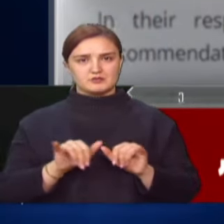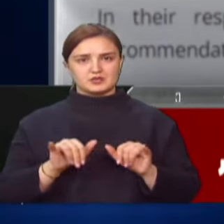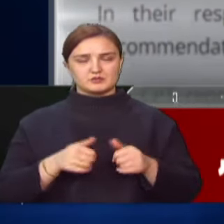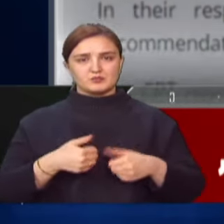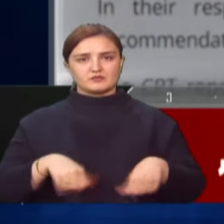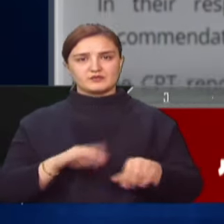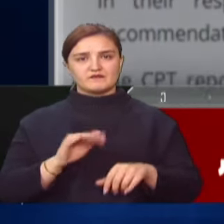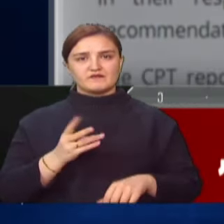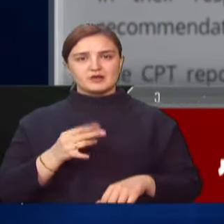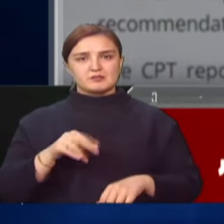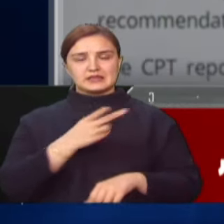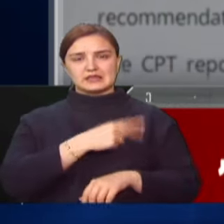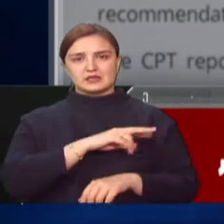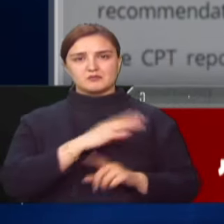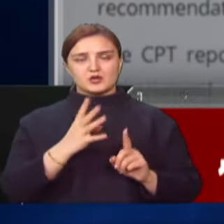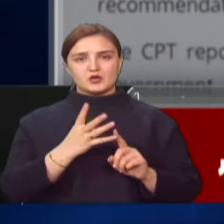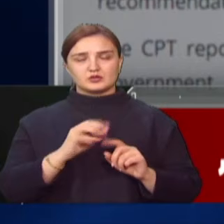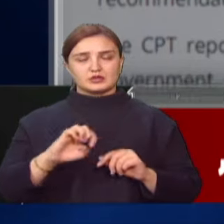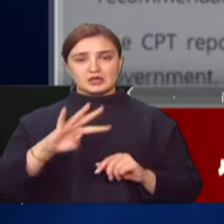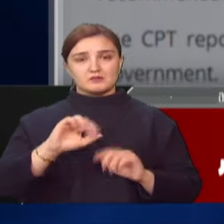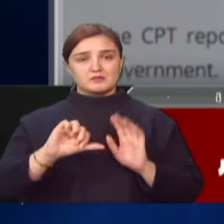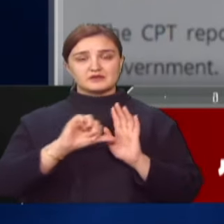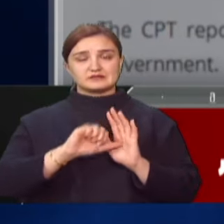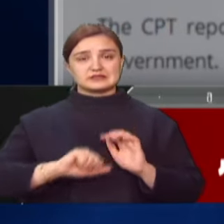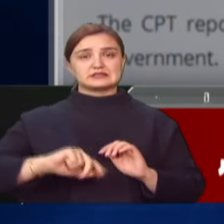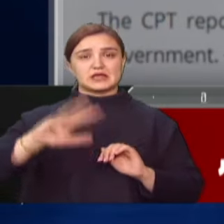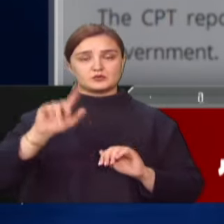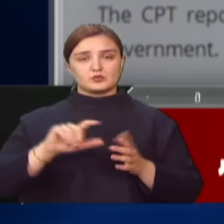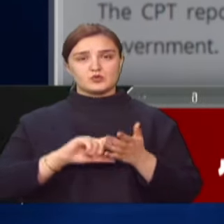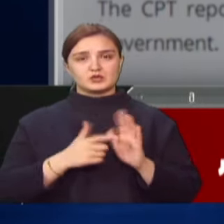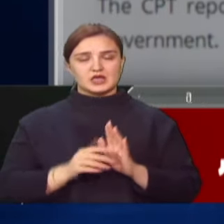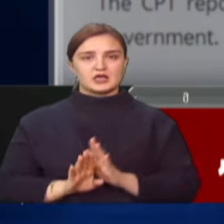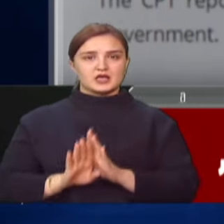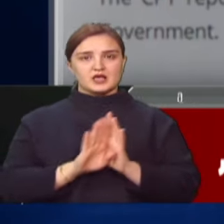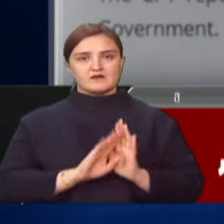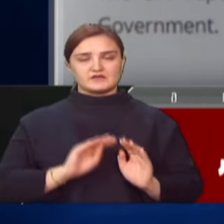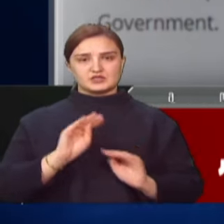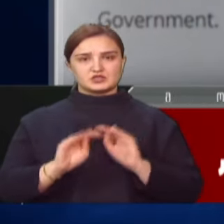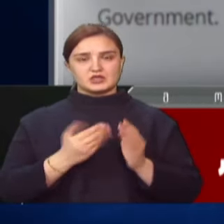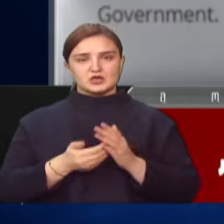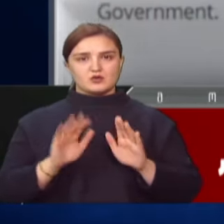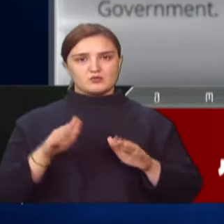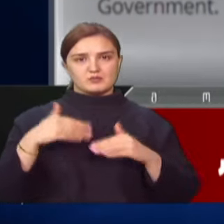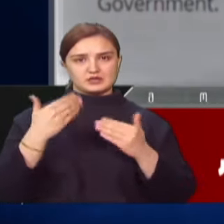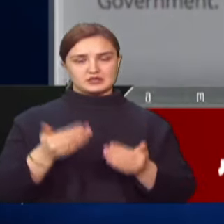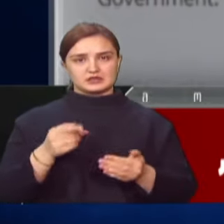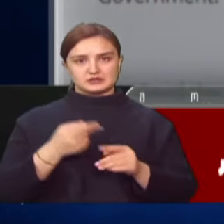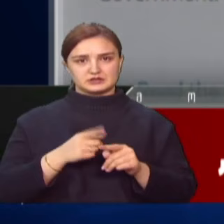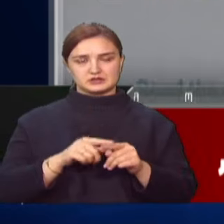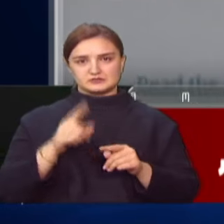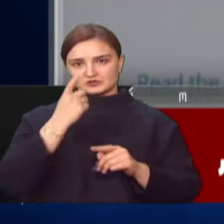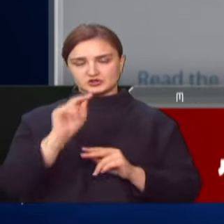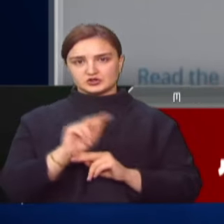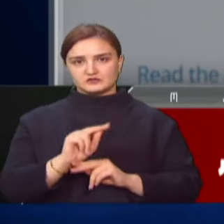Კომიტეტი ვივამედის კლინიკას მეოთხე და მეექვსე სართულების პაციენტების ოთახების ავეჯით უზრუნველყოფის რეკომენდაციას აძლევს. Სემო აღნიშნული